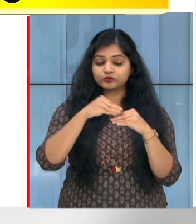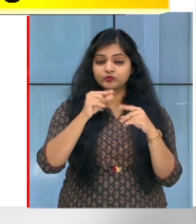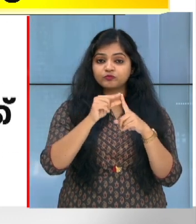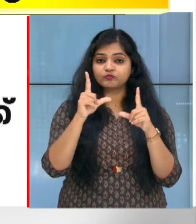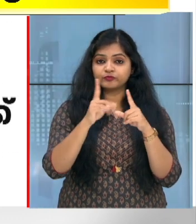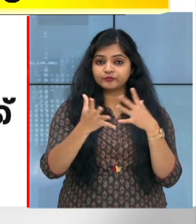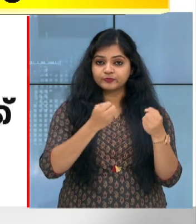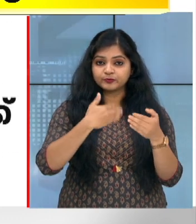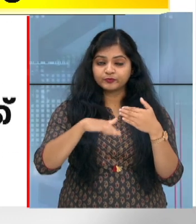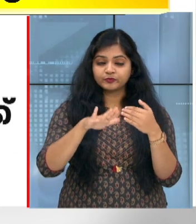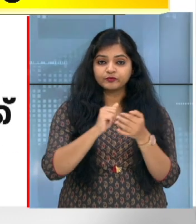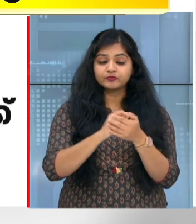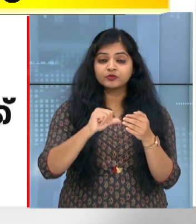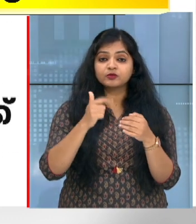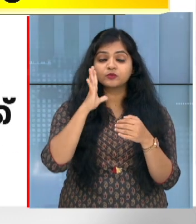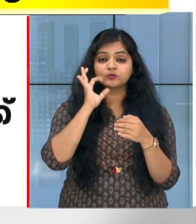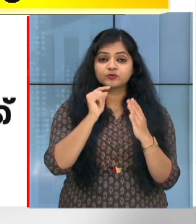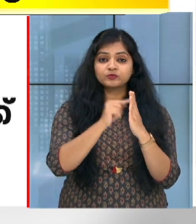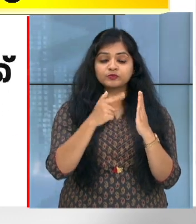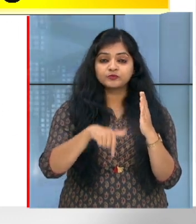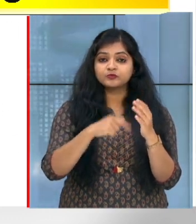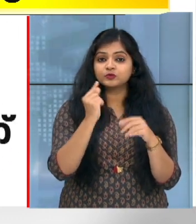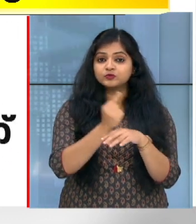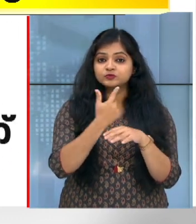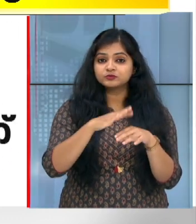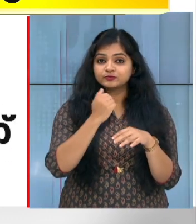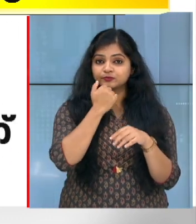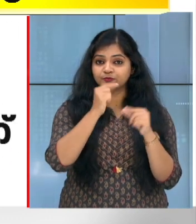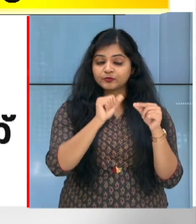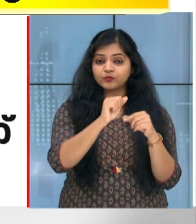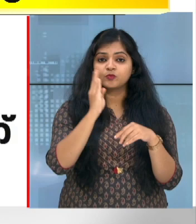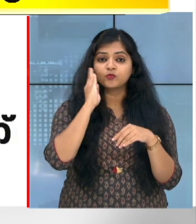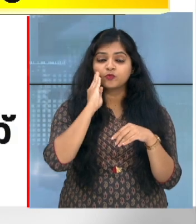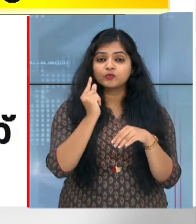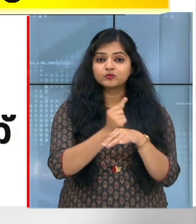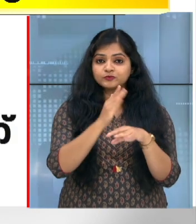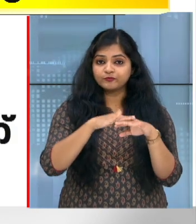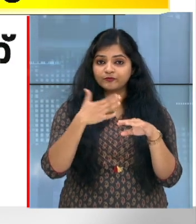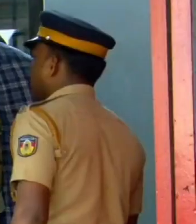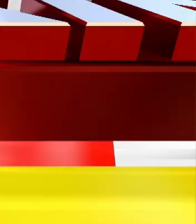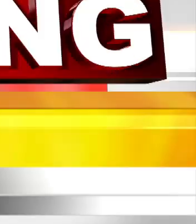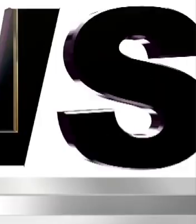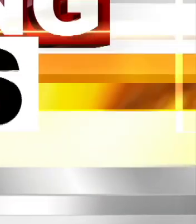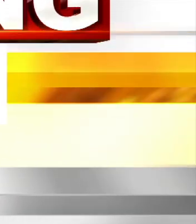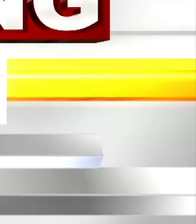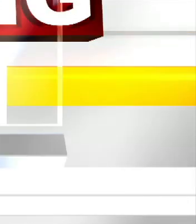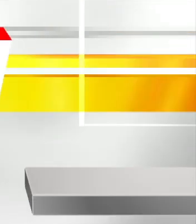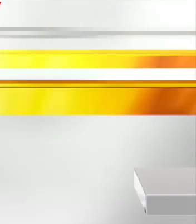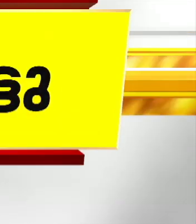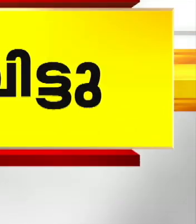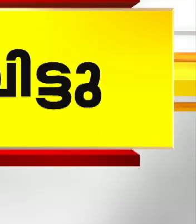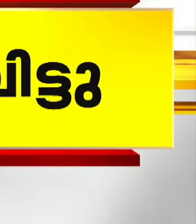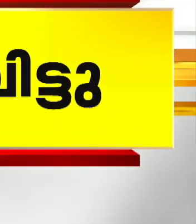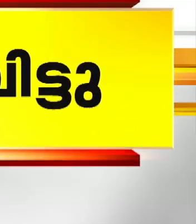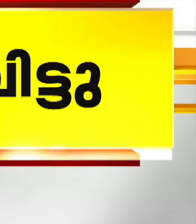ഇനി ഏറ്റവും നിർണായകമായ ഒരു കാര്യം ഈ പ്രതികൾ ഉപയോഗിച്ച മൊബൈൽ ഫോൺ കണ്ടെടുക്കുക എന്നുള്ളതാണ്. ഈ മൊബൈൽ ഫോൺ എവിടെയാണ് ഈ പ്രതികൾ ഉപേക്ഷിച്ചിരിക്കുന്നത്, അവിടെ